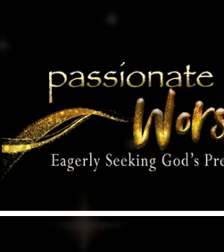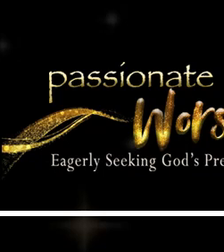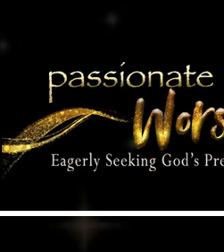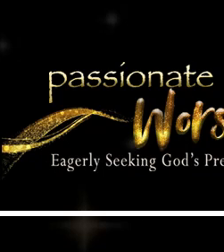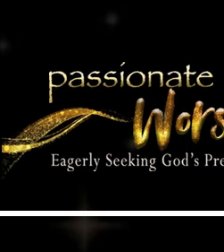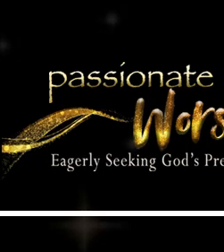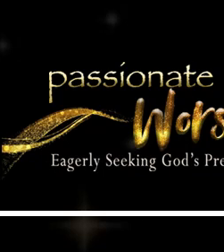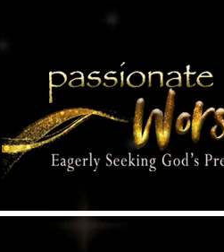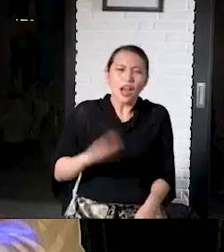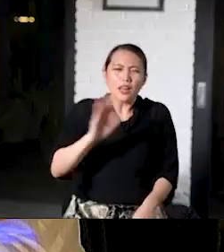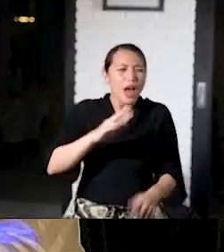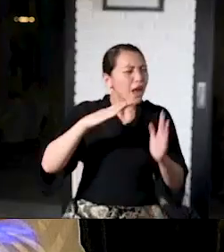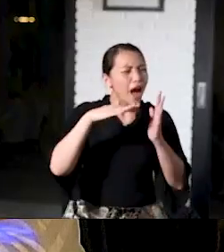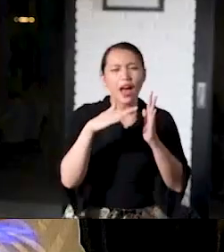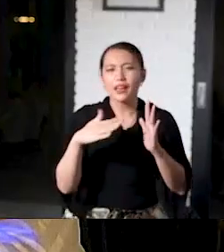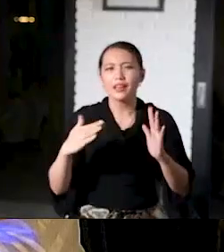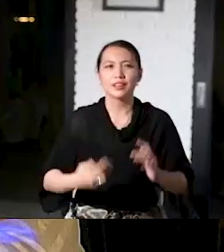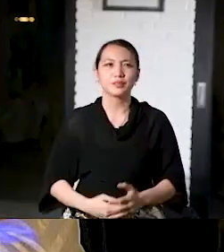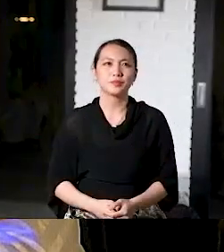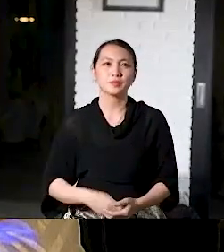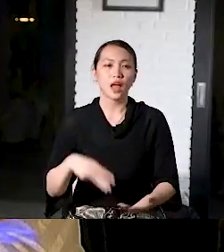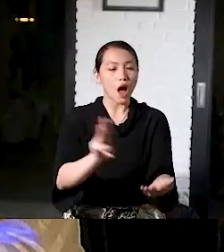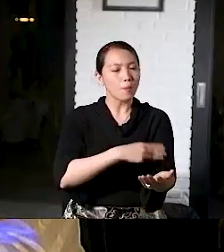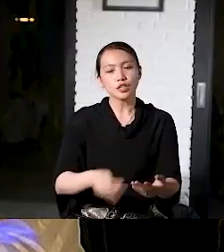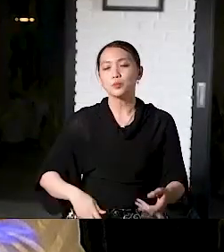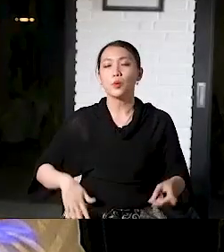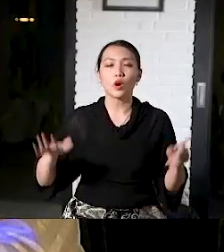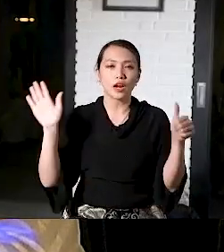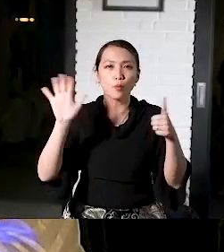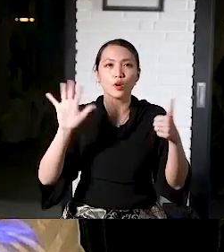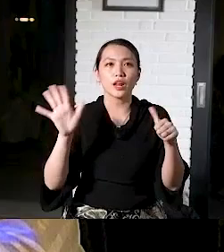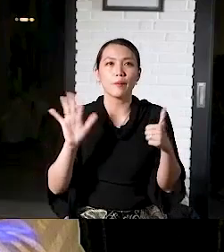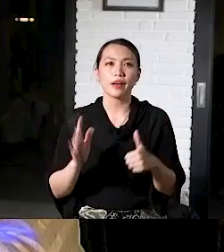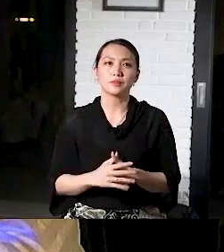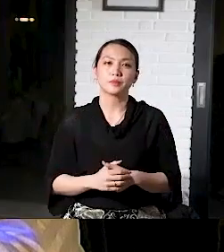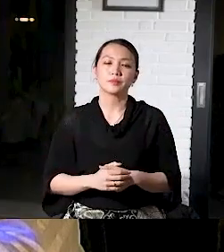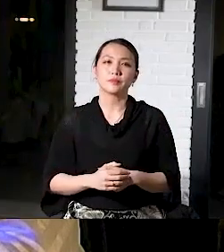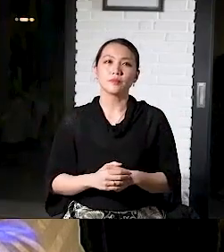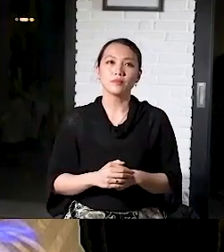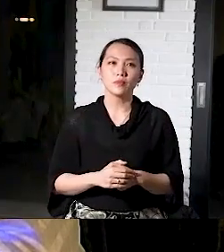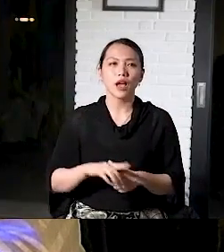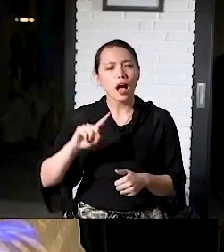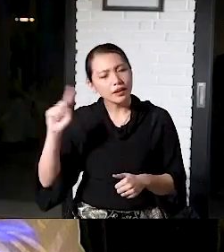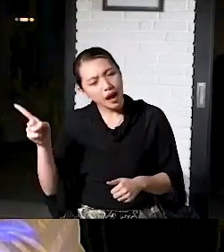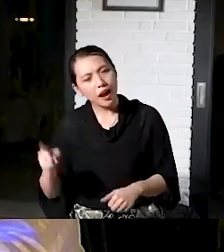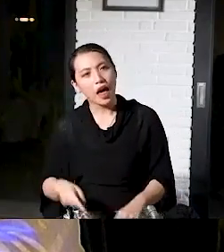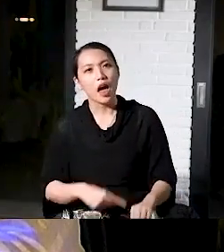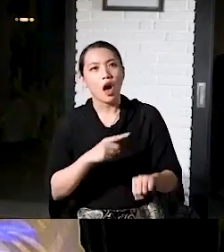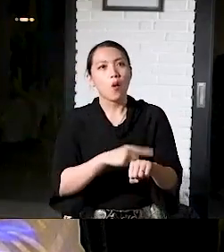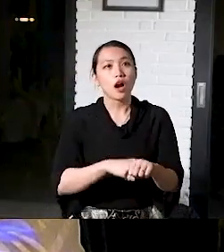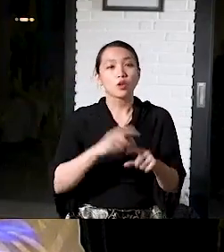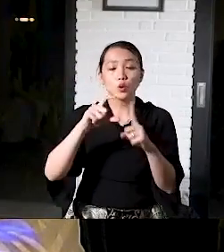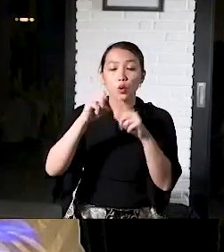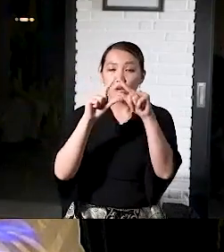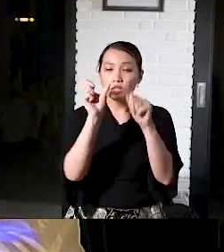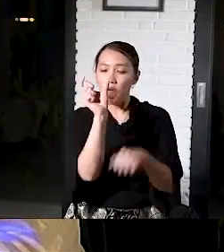你。 berair. Mazmur 65 ini, 在这个63篇， Daud sedang